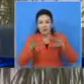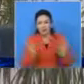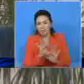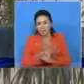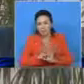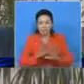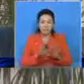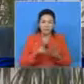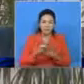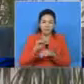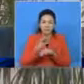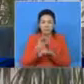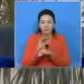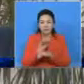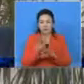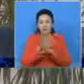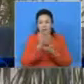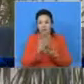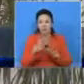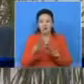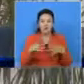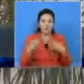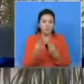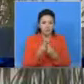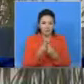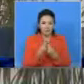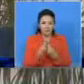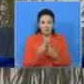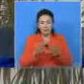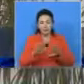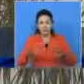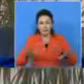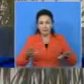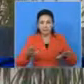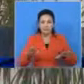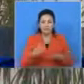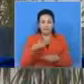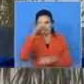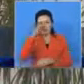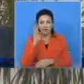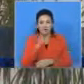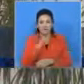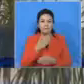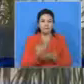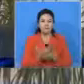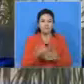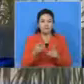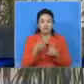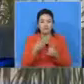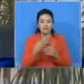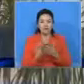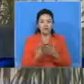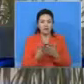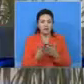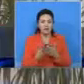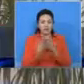бейімделген балаларын осы отбасындағы балаға деген баланың атанаға